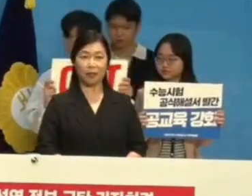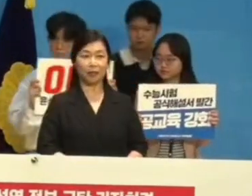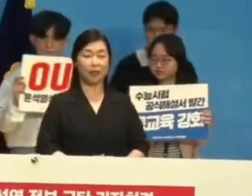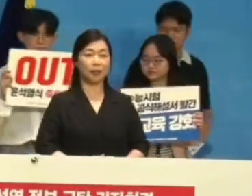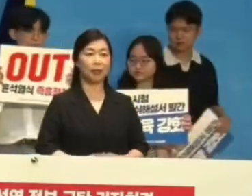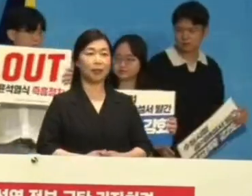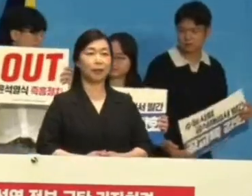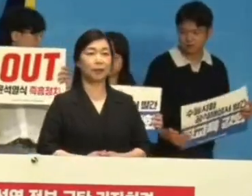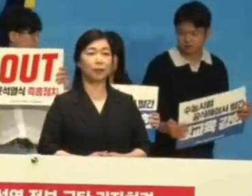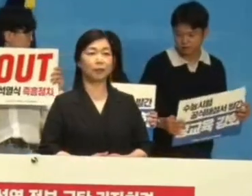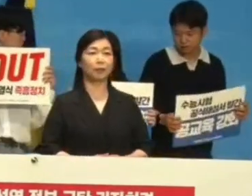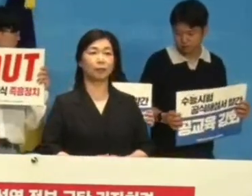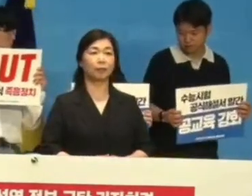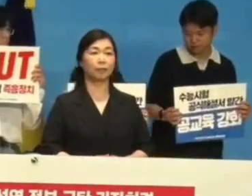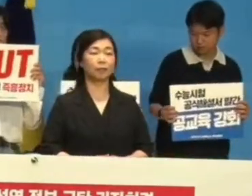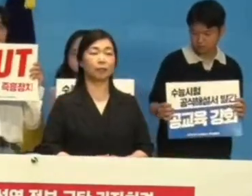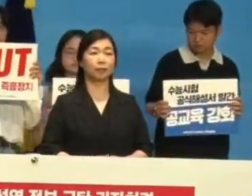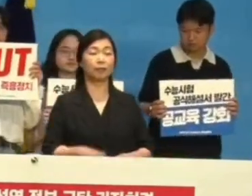네.